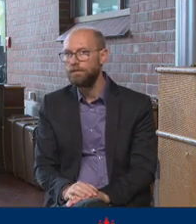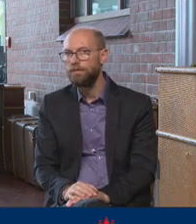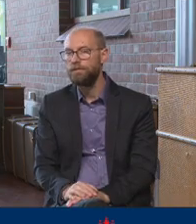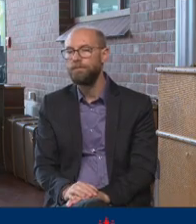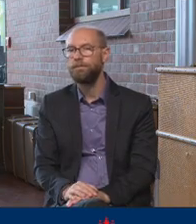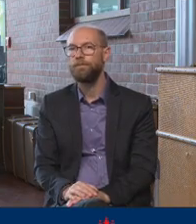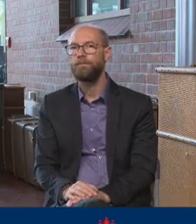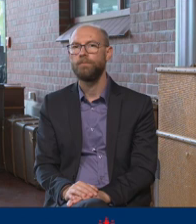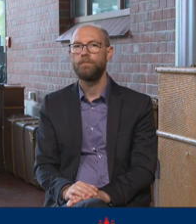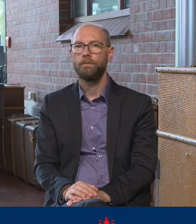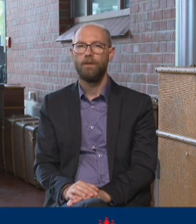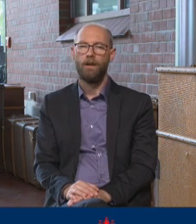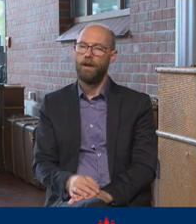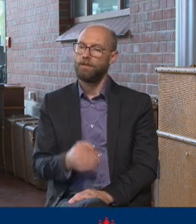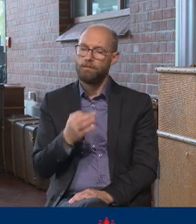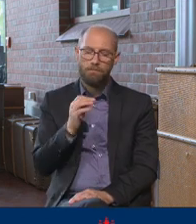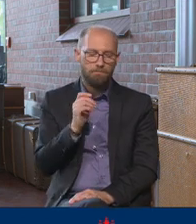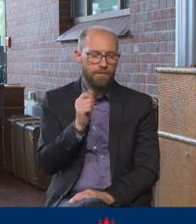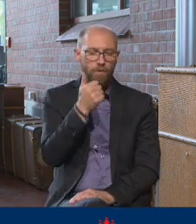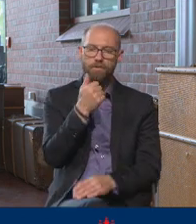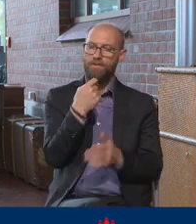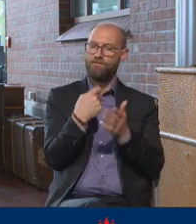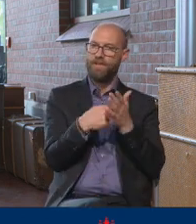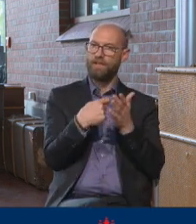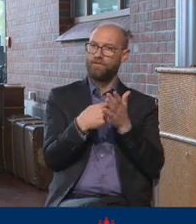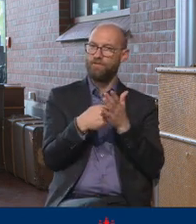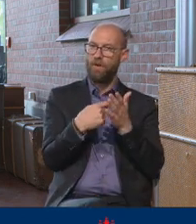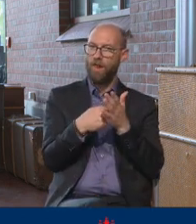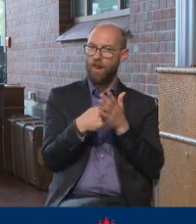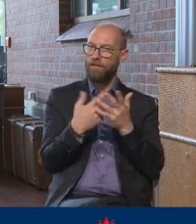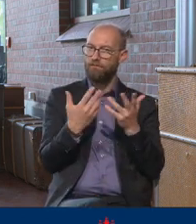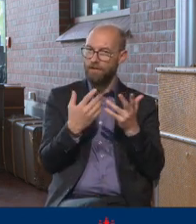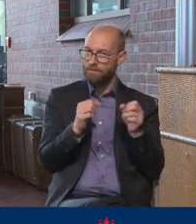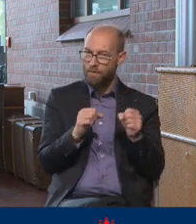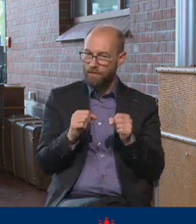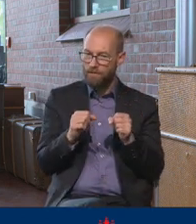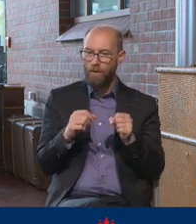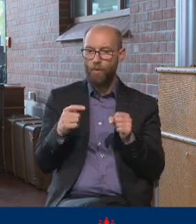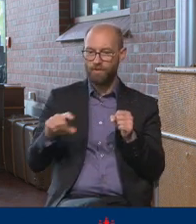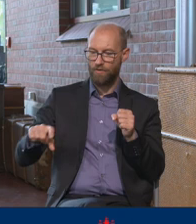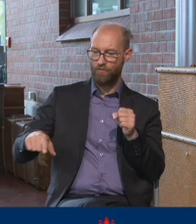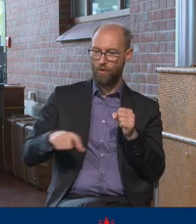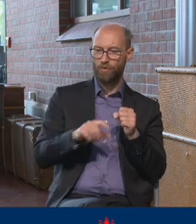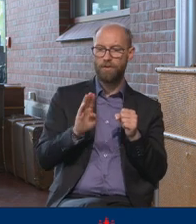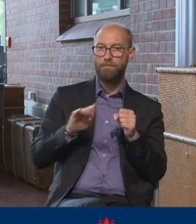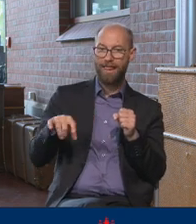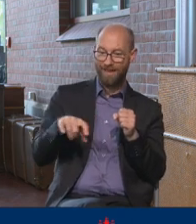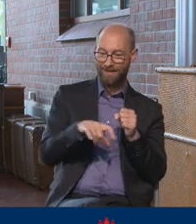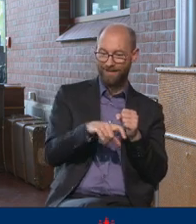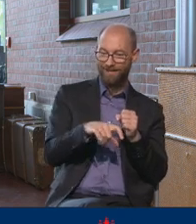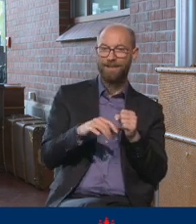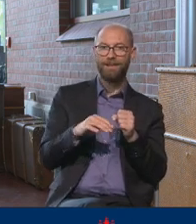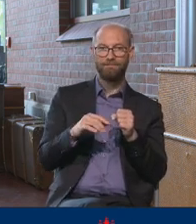juwel könnte eine park verbindung entlang unten am fluss entlang der bilder seien ein